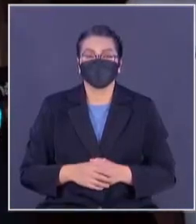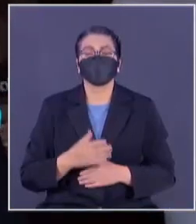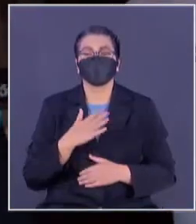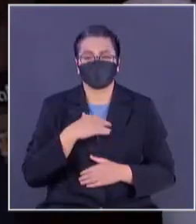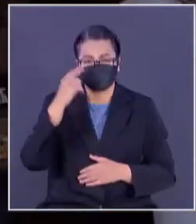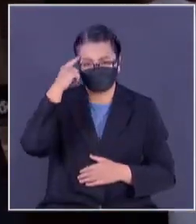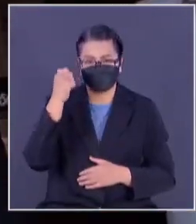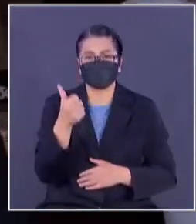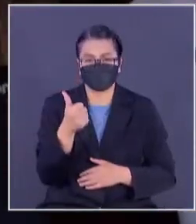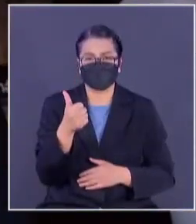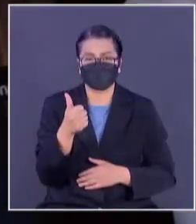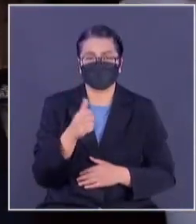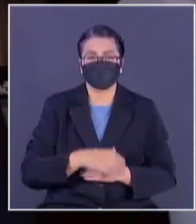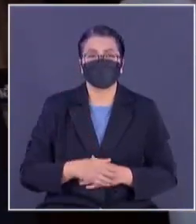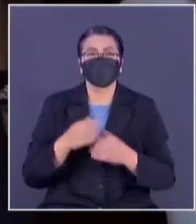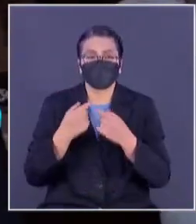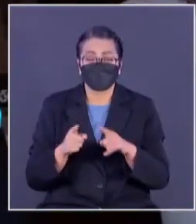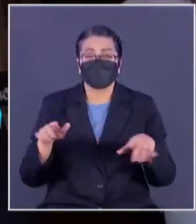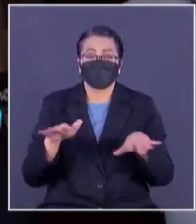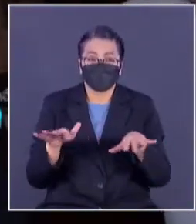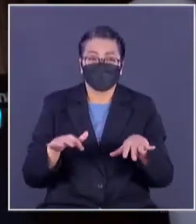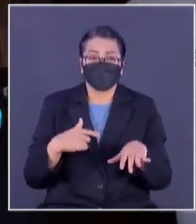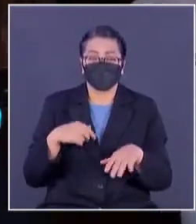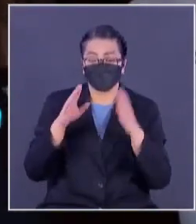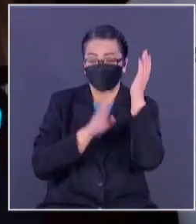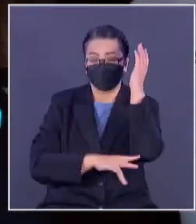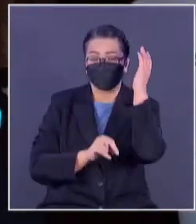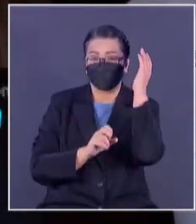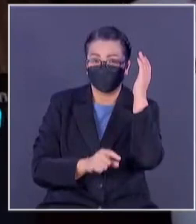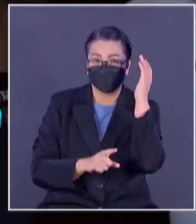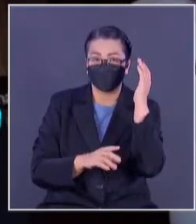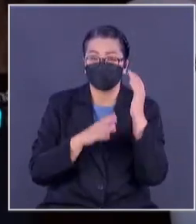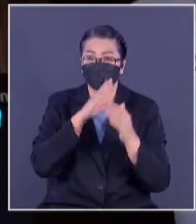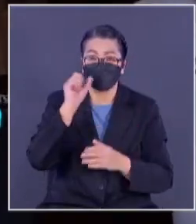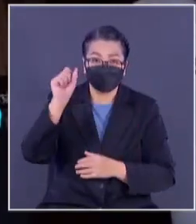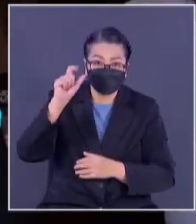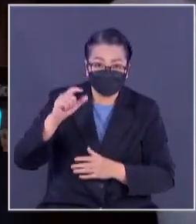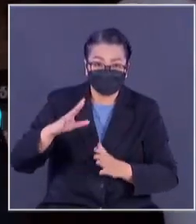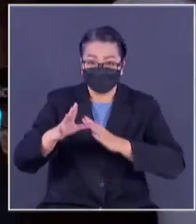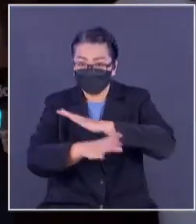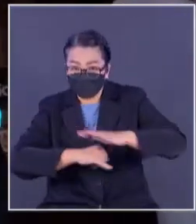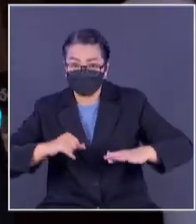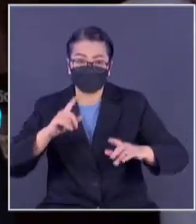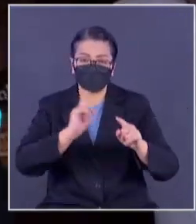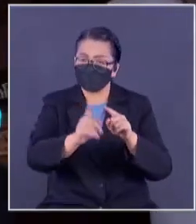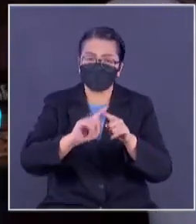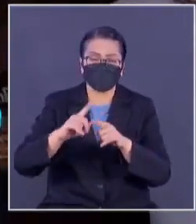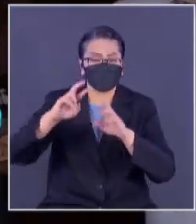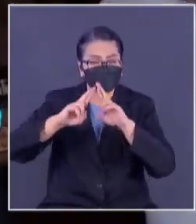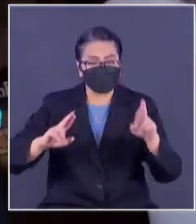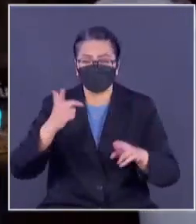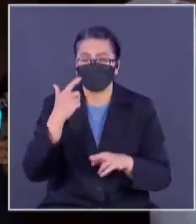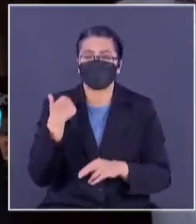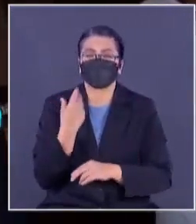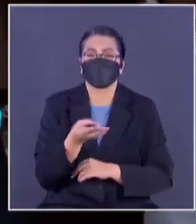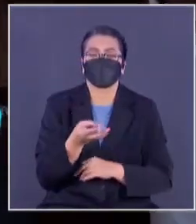ยได้มากที่สุดเลยครับแต่ปกติแล้วในนครศรีธรรมราช เหตุจริงวิ่งราวหรือว่าเหตุที่เกิดกับร้านทองก็มี